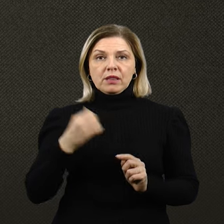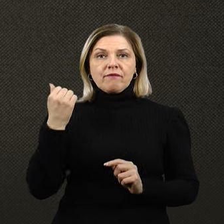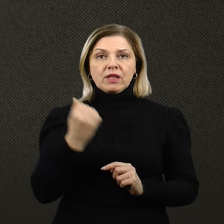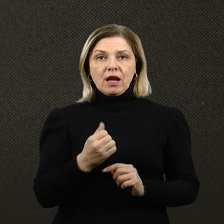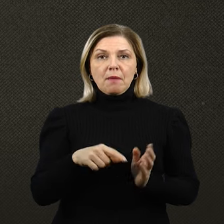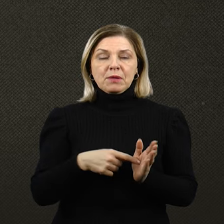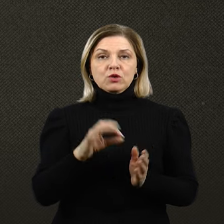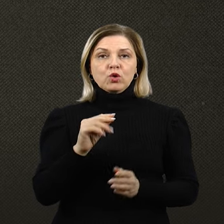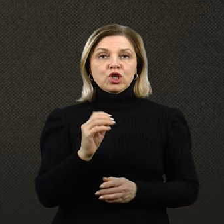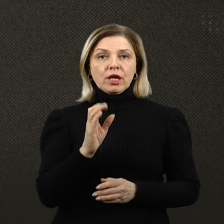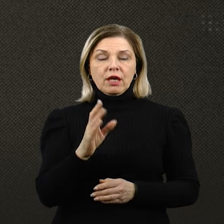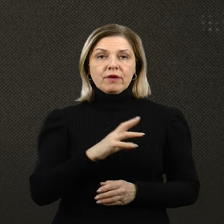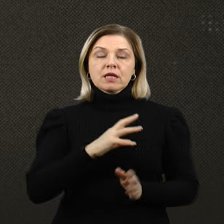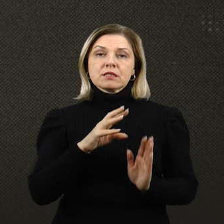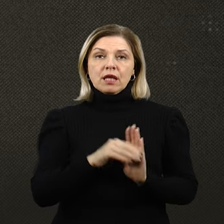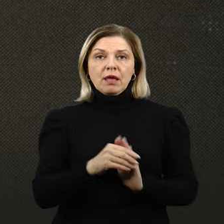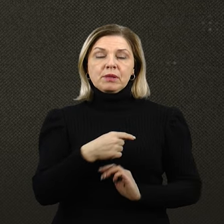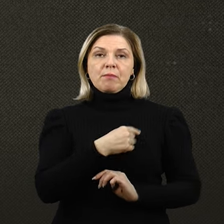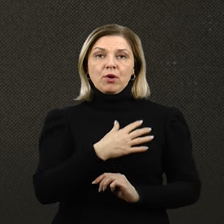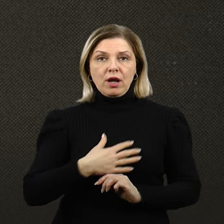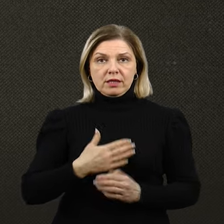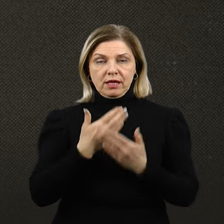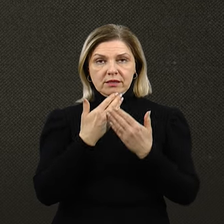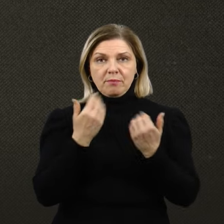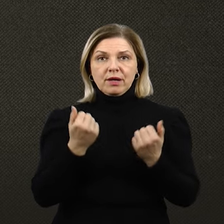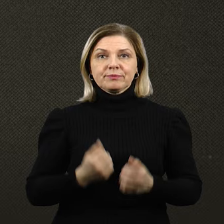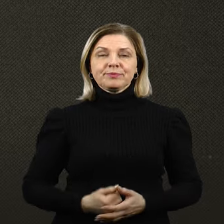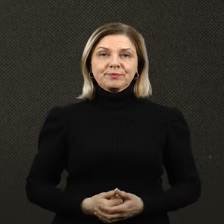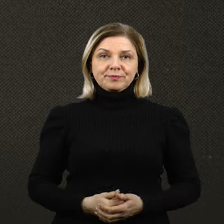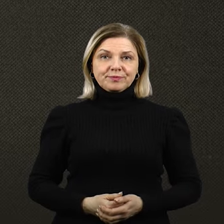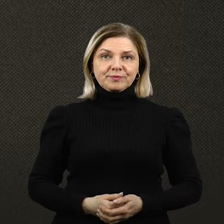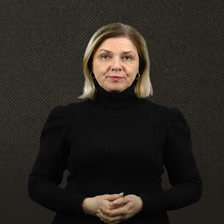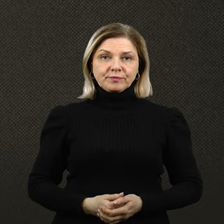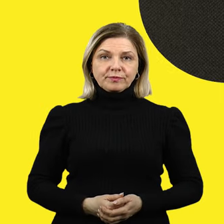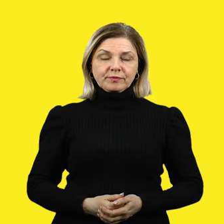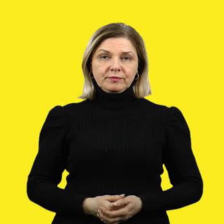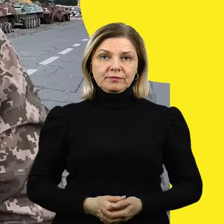міста Очаків. Загиблих та поранених немає, повідомили в Миколаївській ОВА у Телеграм.